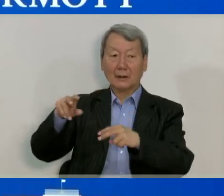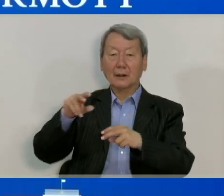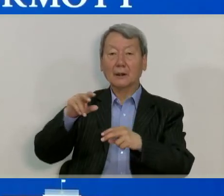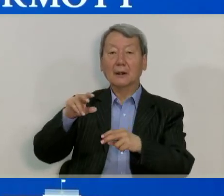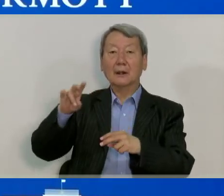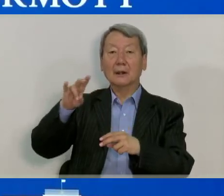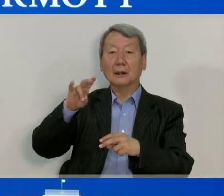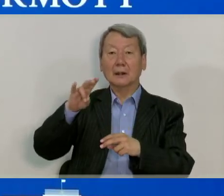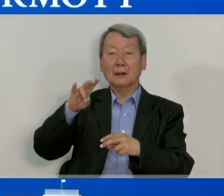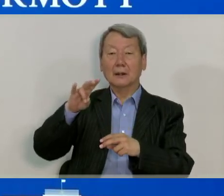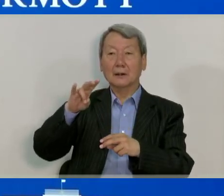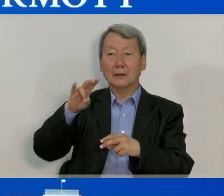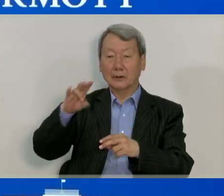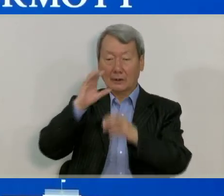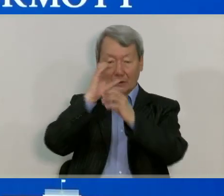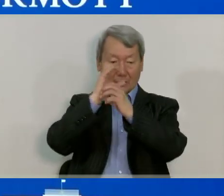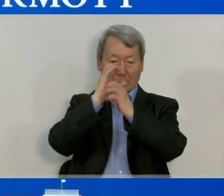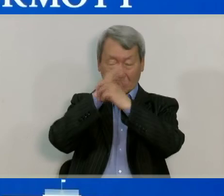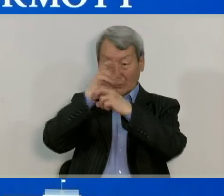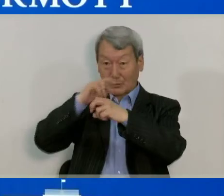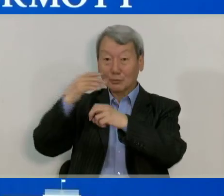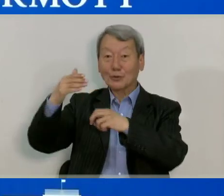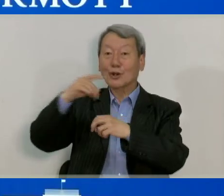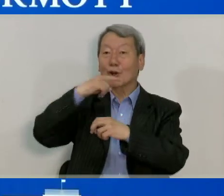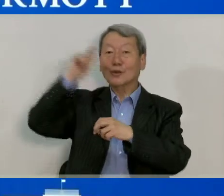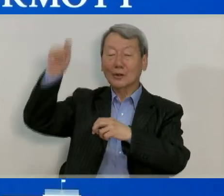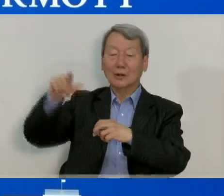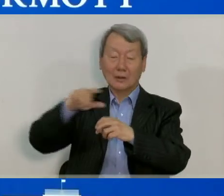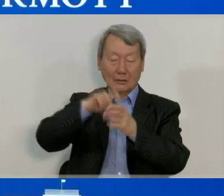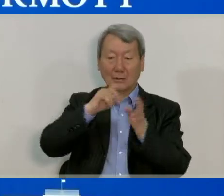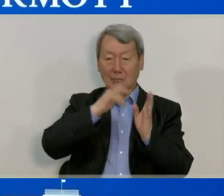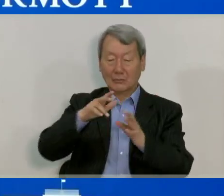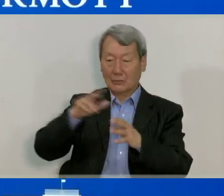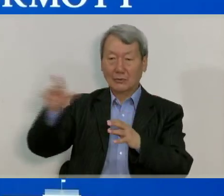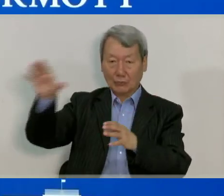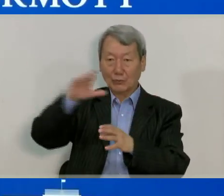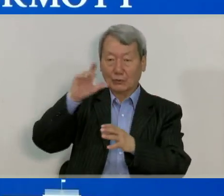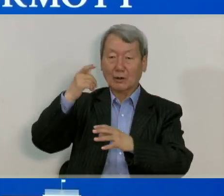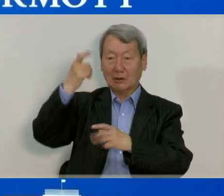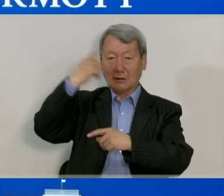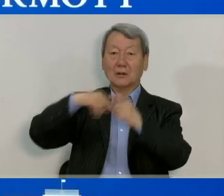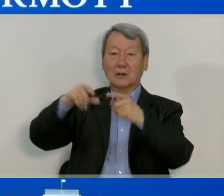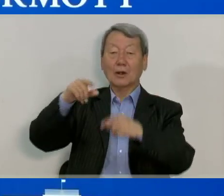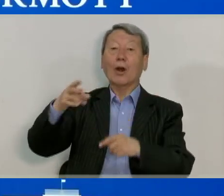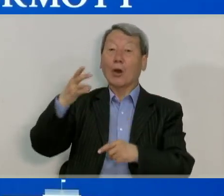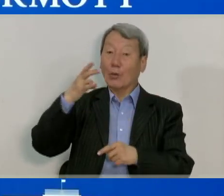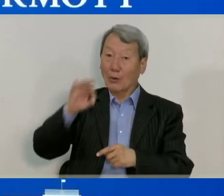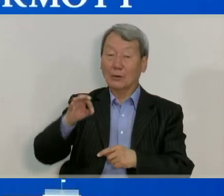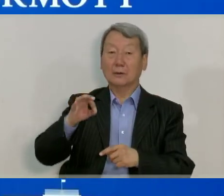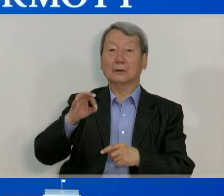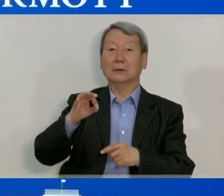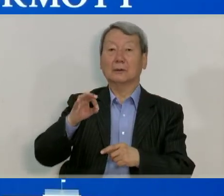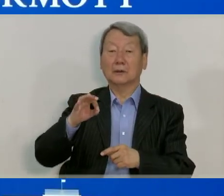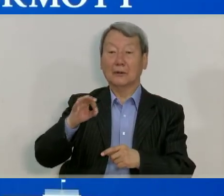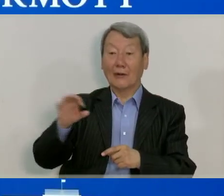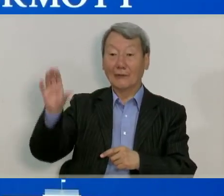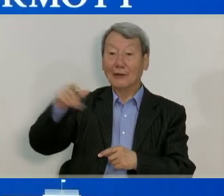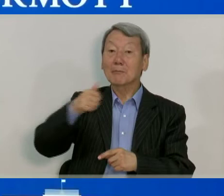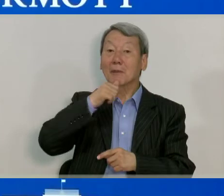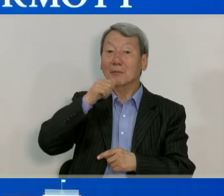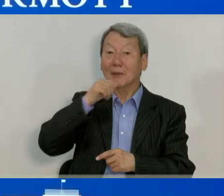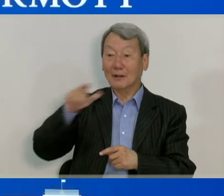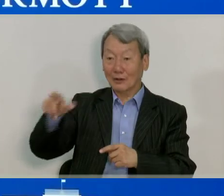наблюдению, лабораторному тестированию в штатном режиме. Но эти все